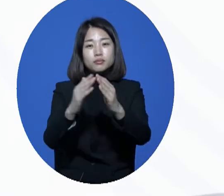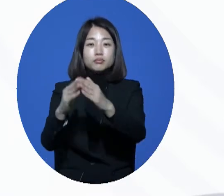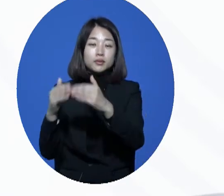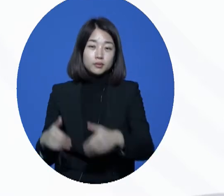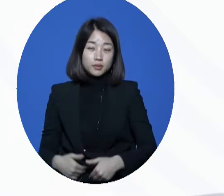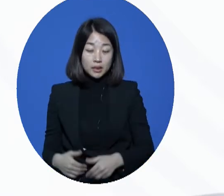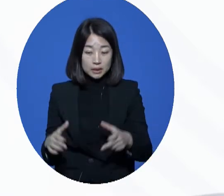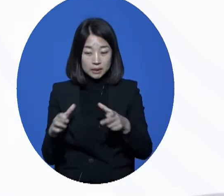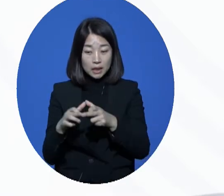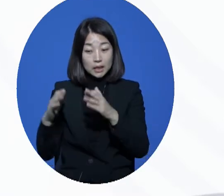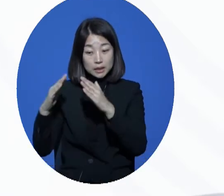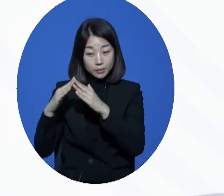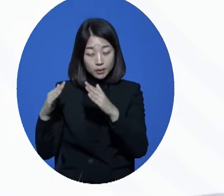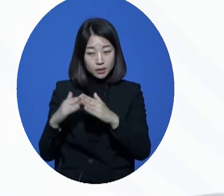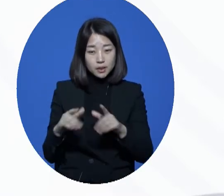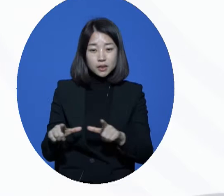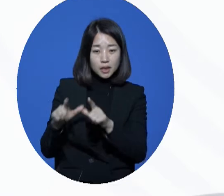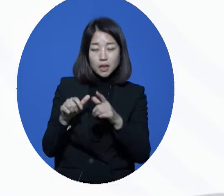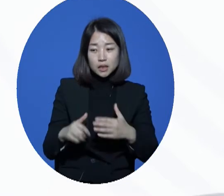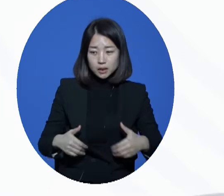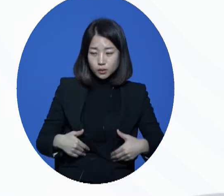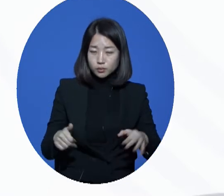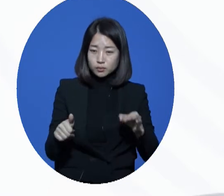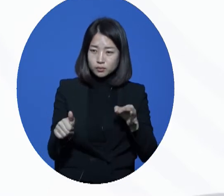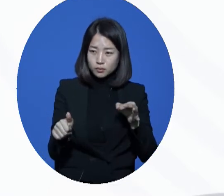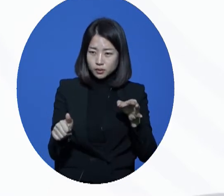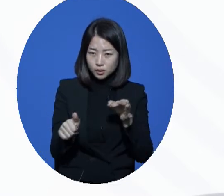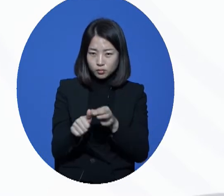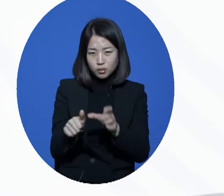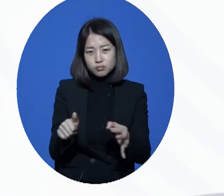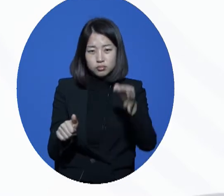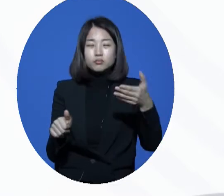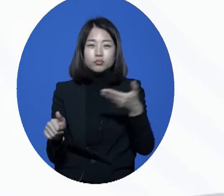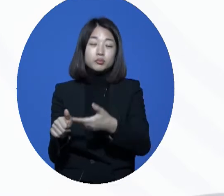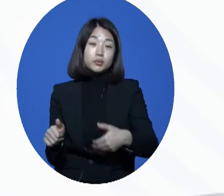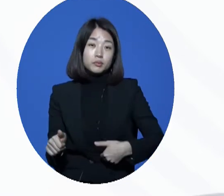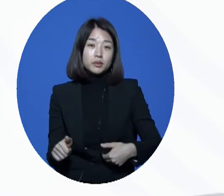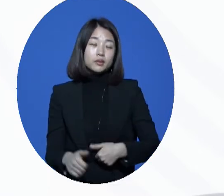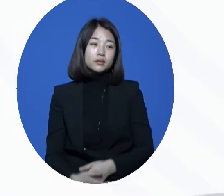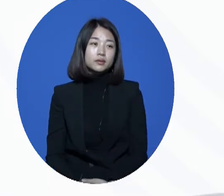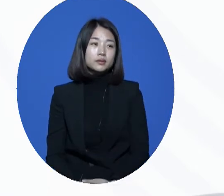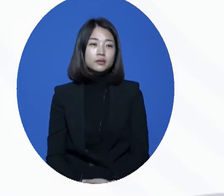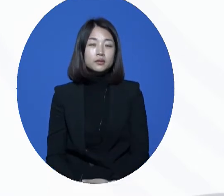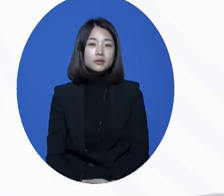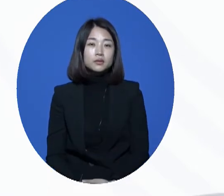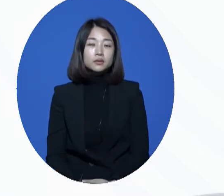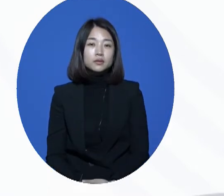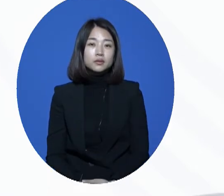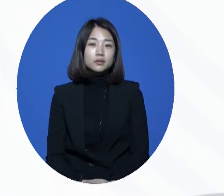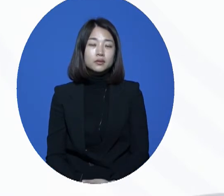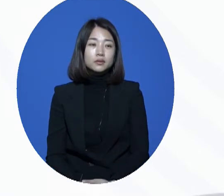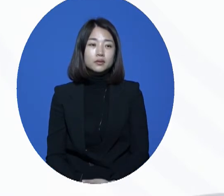가구에 대한 생계지원금 관련돼서 더 적절한 현실화가 필요하다고 생각합니다.